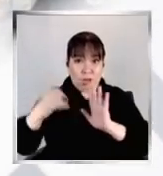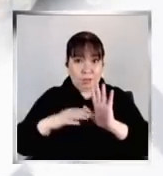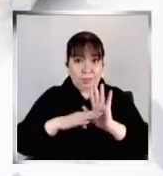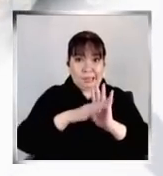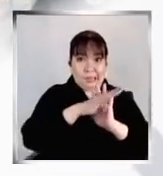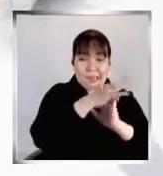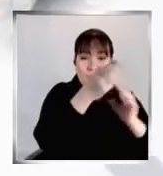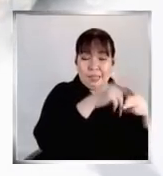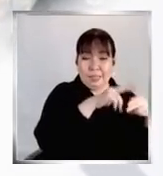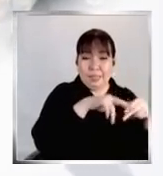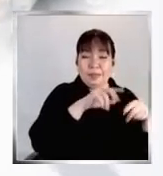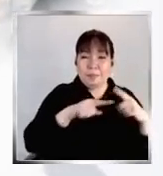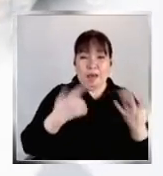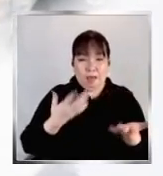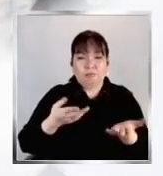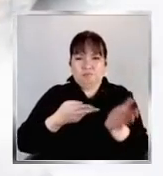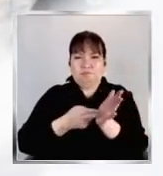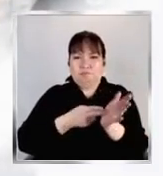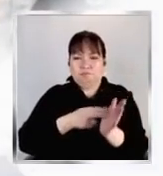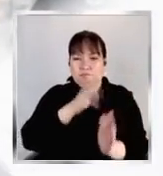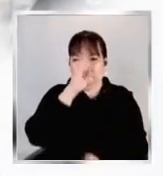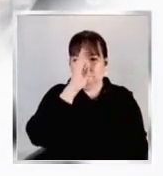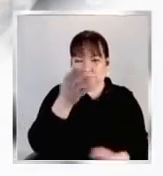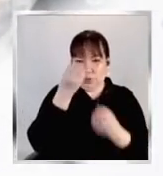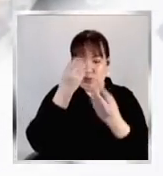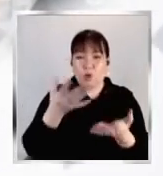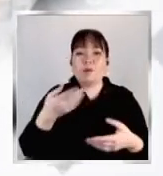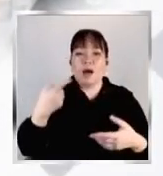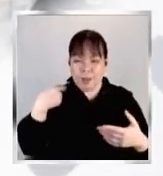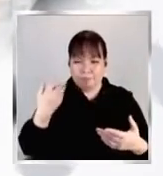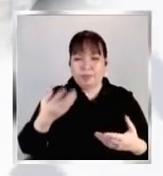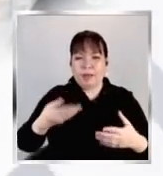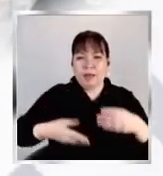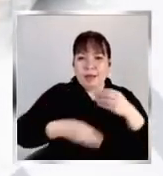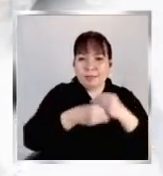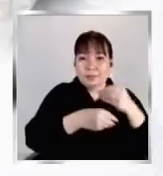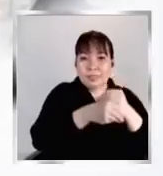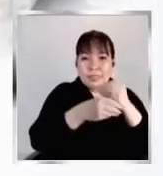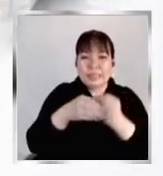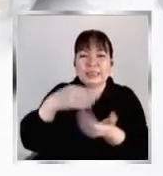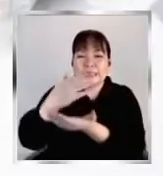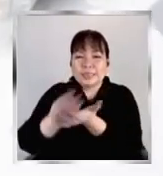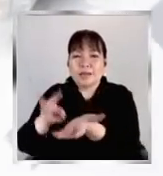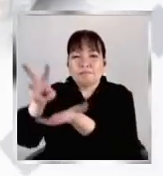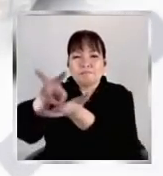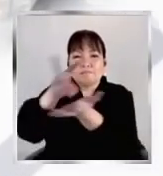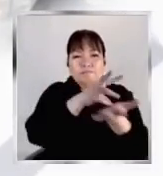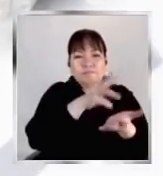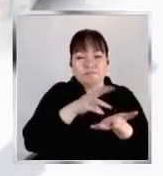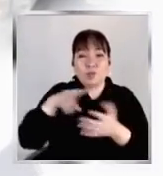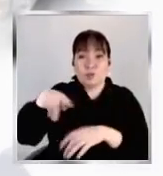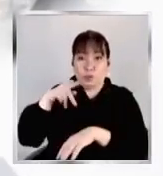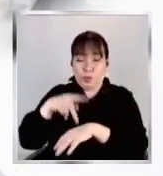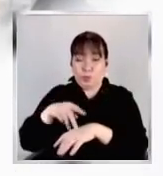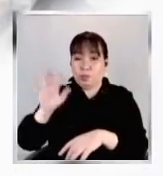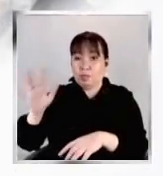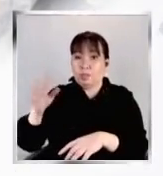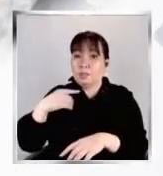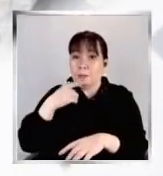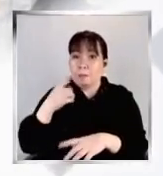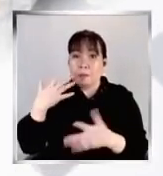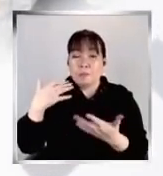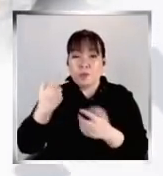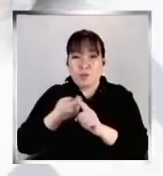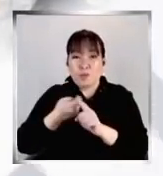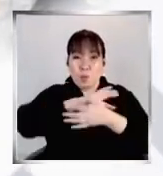straightforward tayo na yung mga kaso tumataas in certain areas of the country. Yung sinasabi nila na baka dahil sa Omicron, hindi